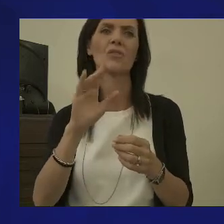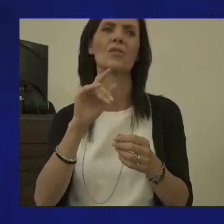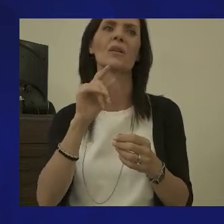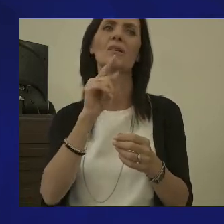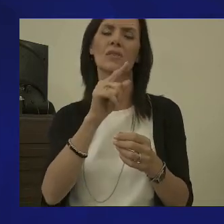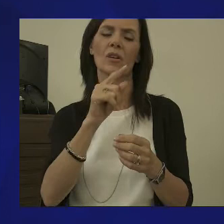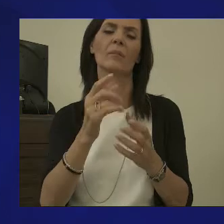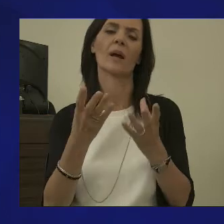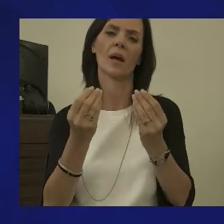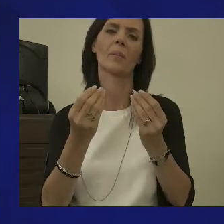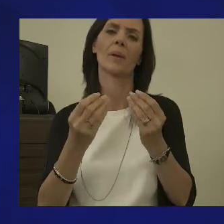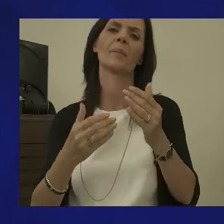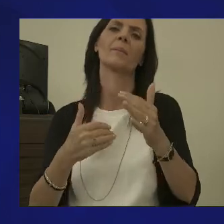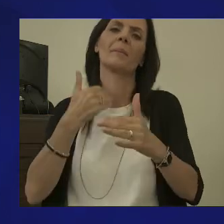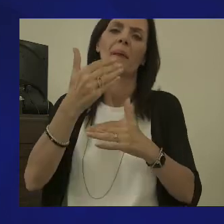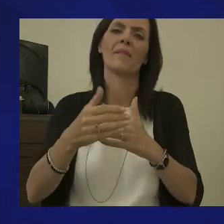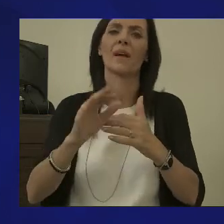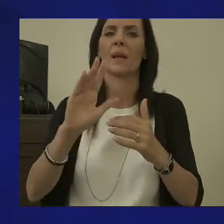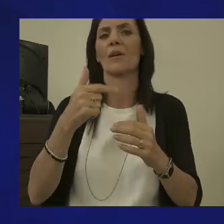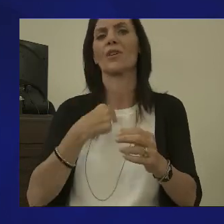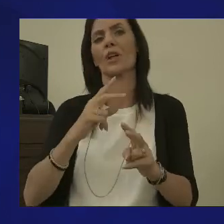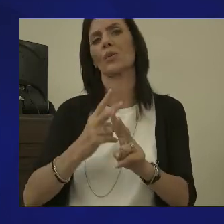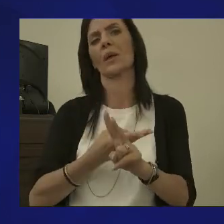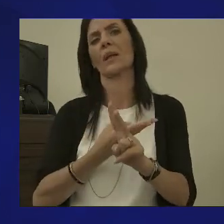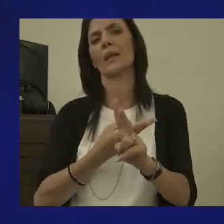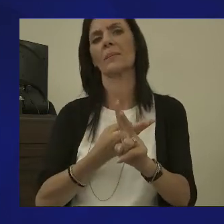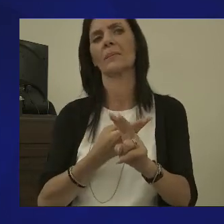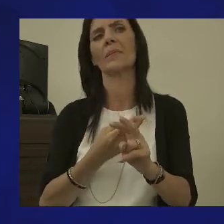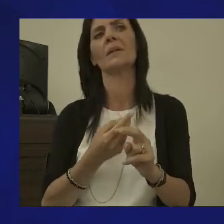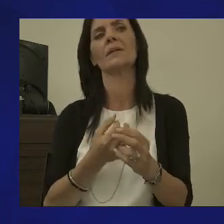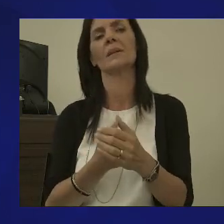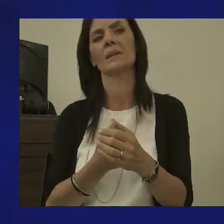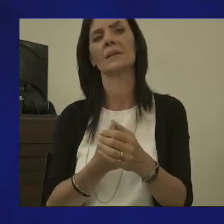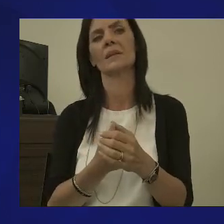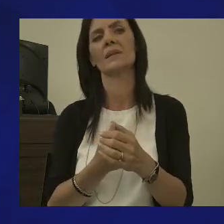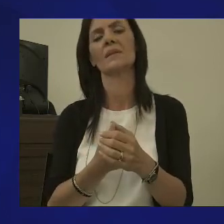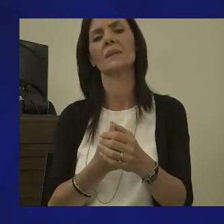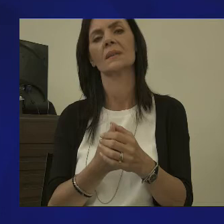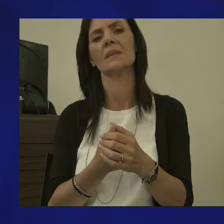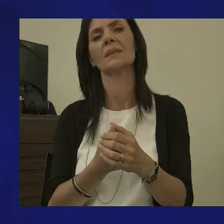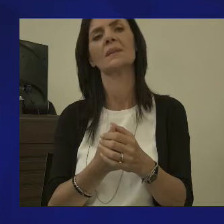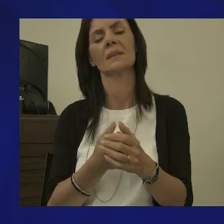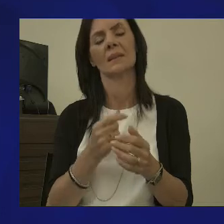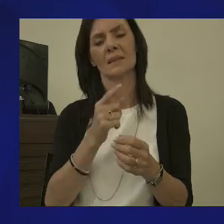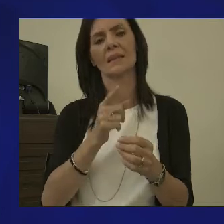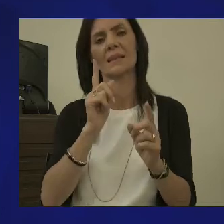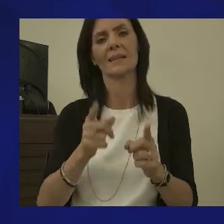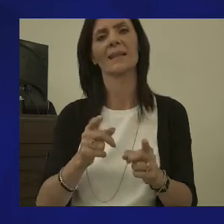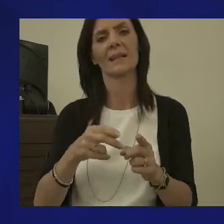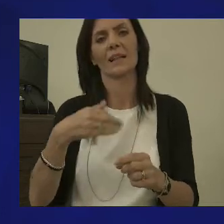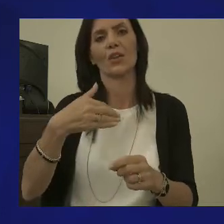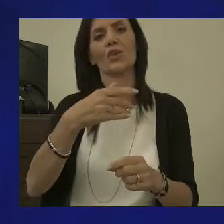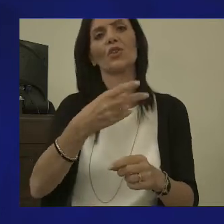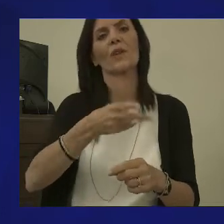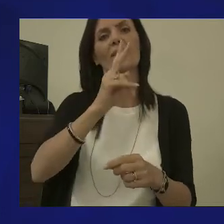הרבה מעבר למה שהיינו רגילים לו, ואני חושבת שזה בדיוק... זה הולך להתייפות, להיות הרבה יותר אסתטי.